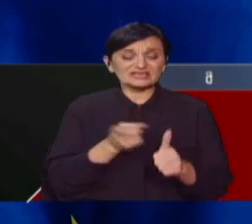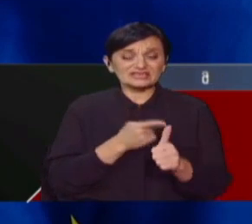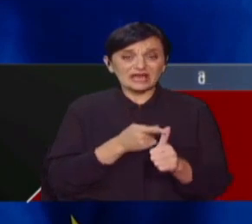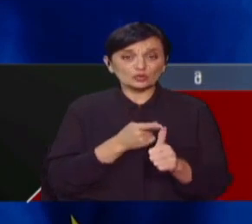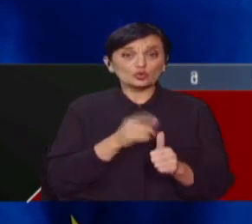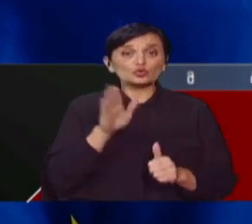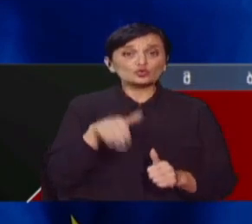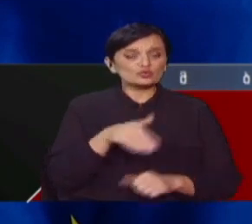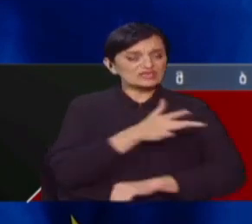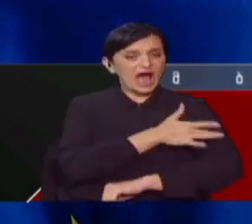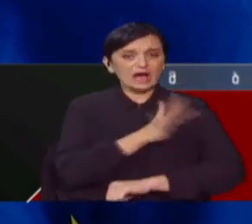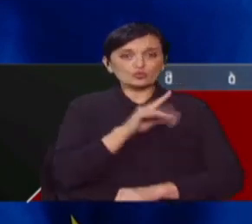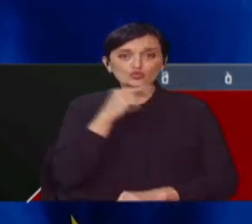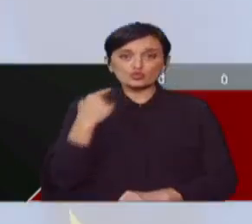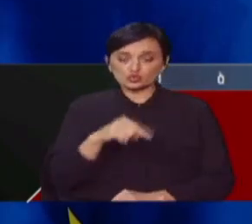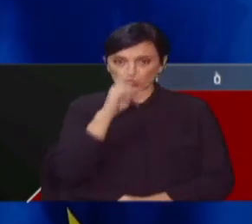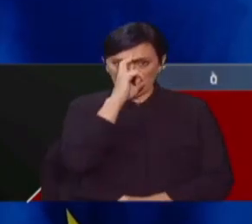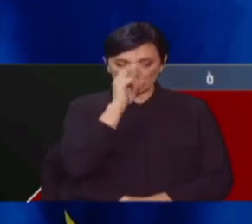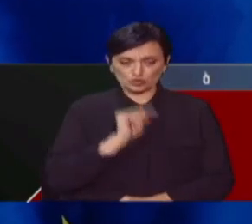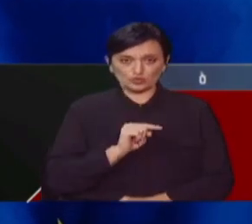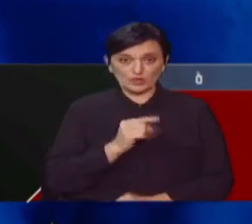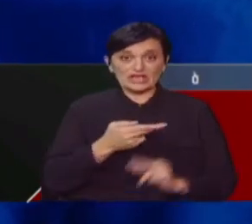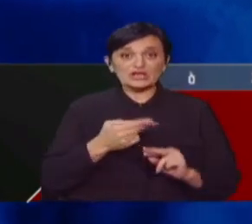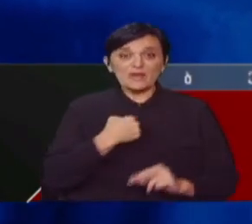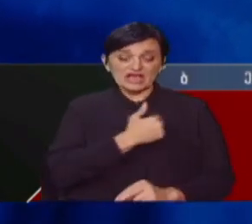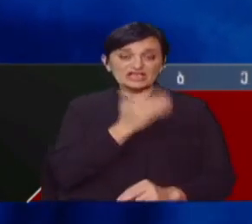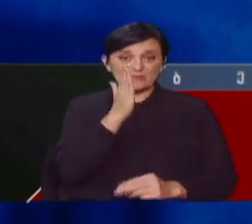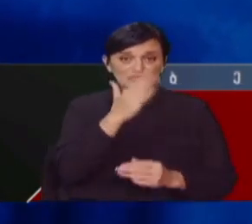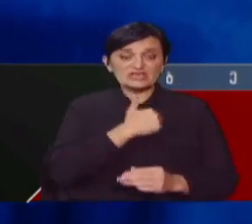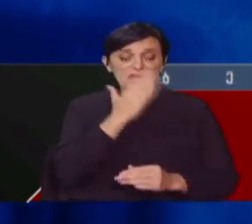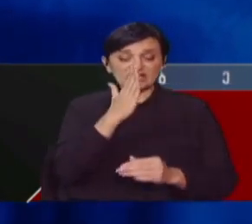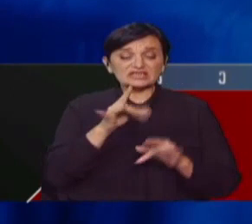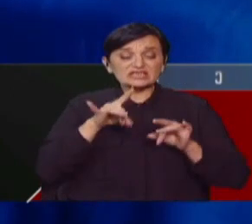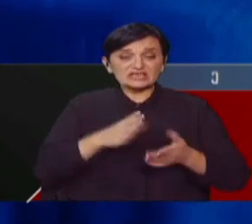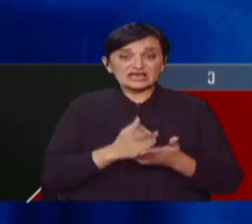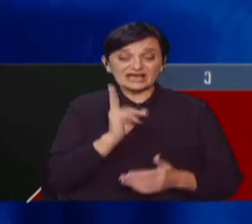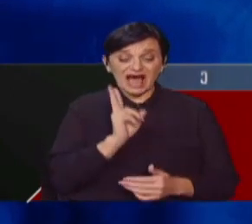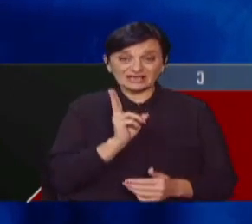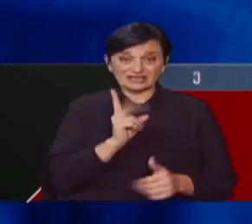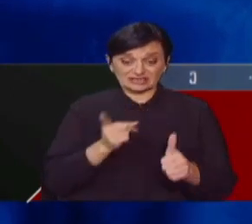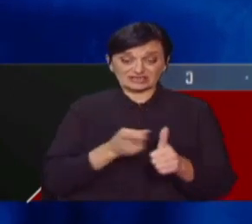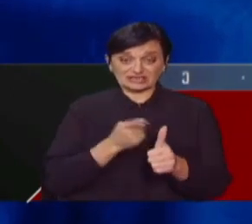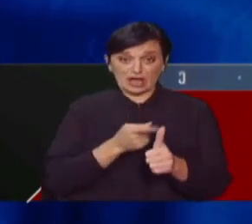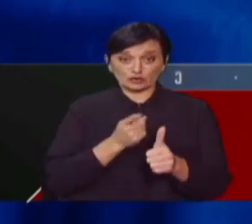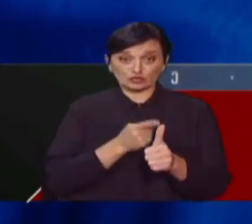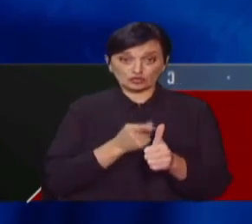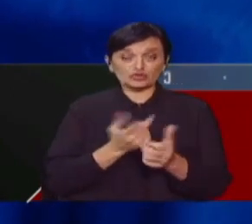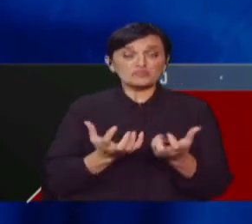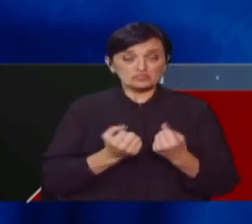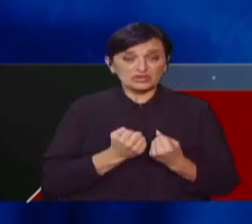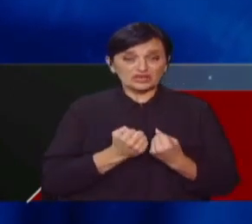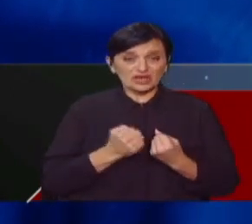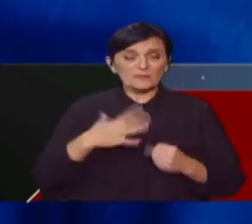სტატუსს, თუმცა არ იმსახურებს რუსულ ხელისუფლებას. მე იმედოვნებ და დავიტოვებ იმედს, რომ ამ კანდიდატის სტატუსს